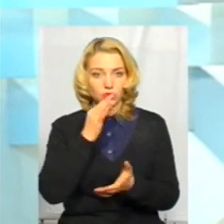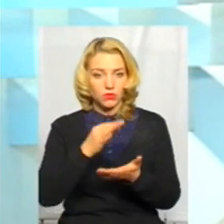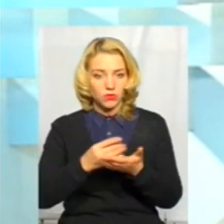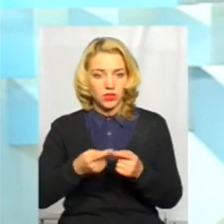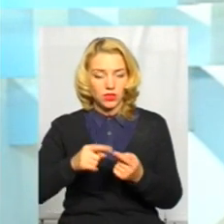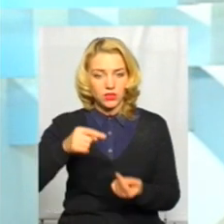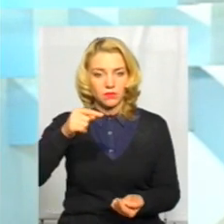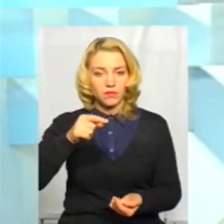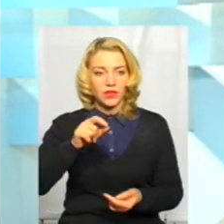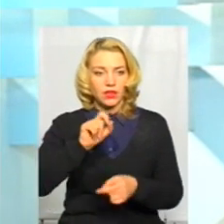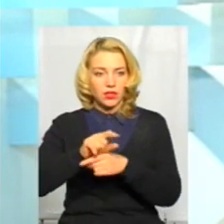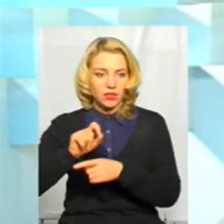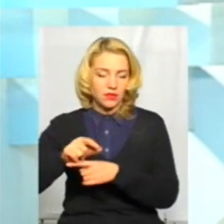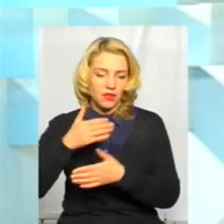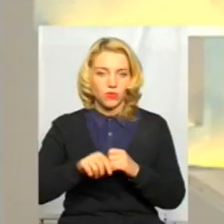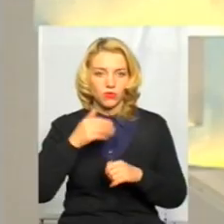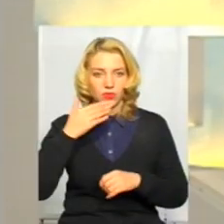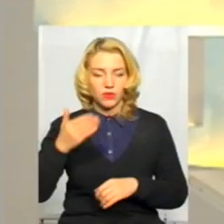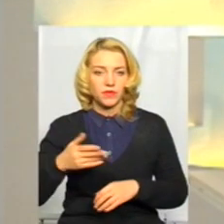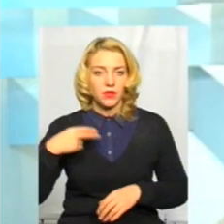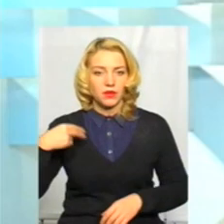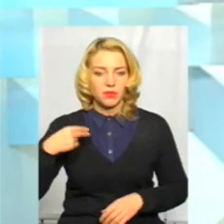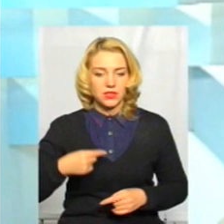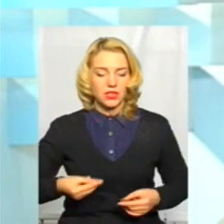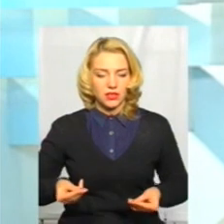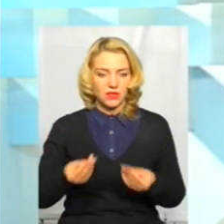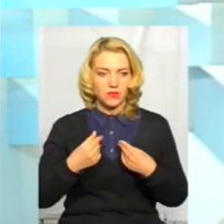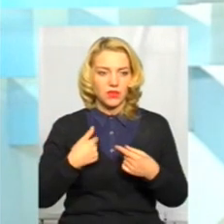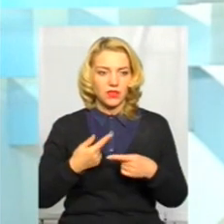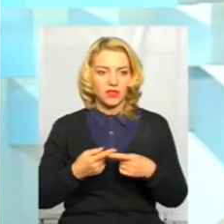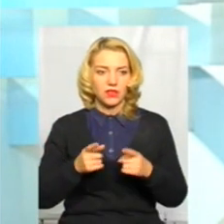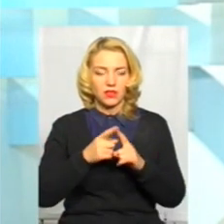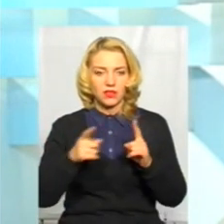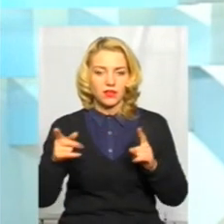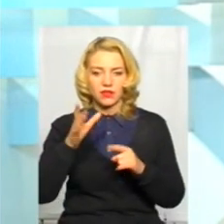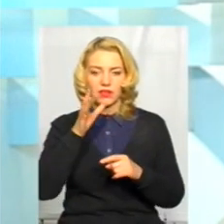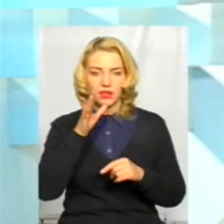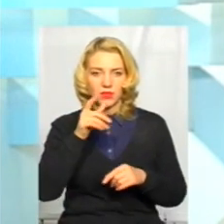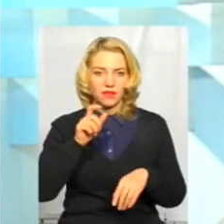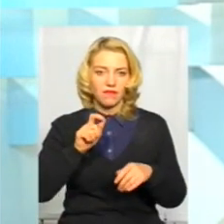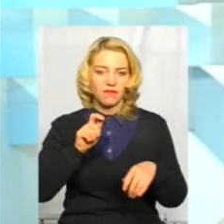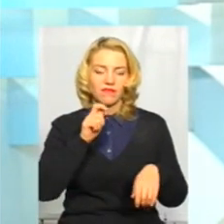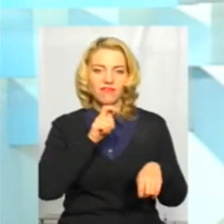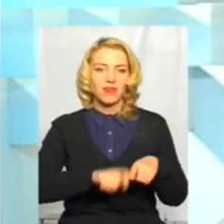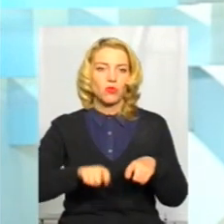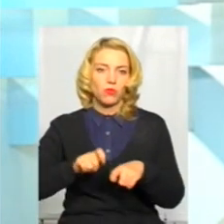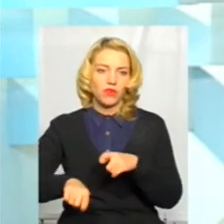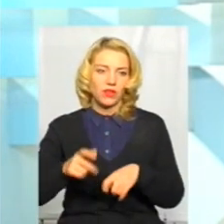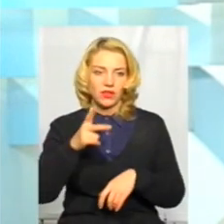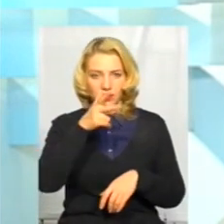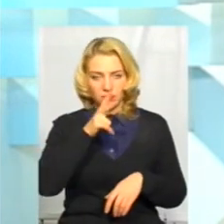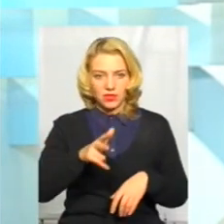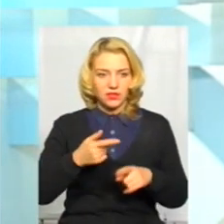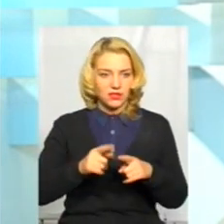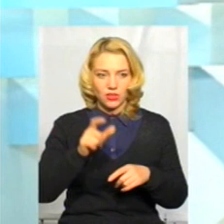цим критеріям, у мене до них немає жодних зауважень. Президент визначив мені випробувальний термін 3 місяці. В цих людей не буде